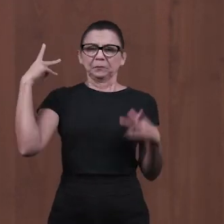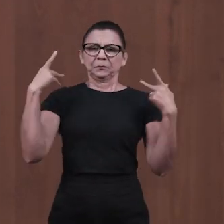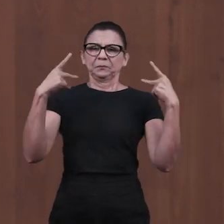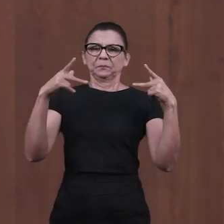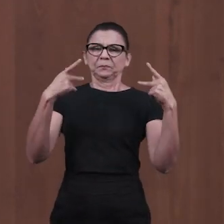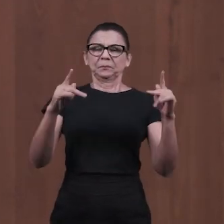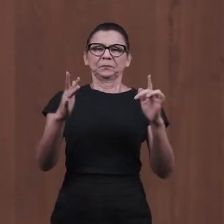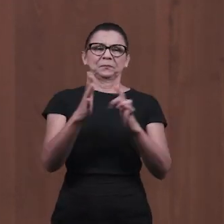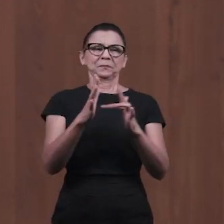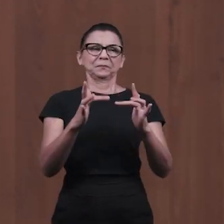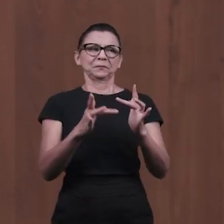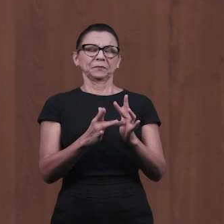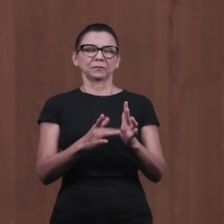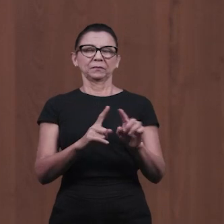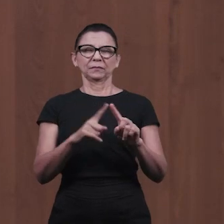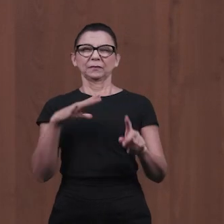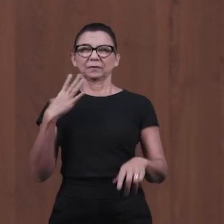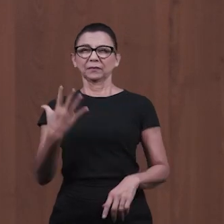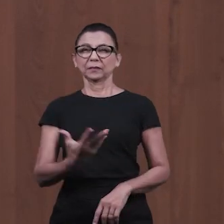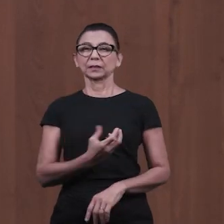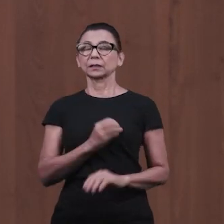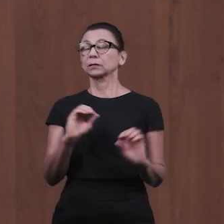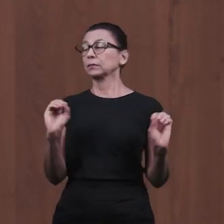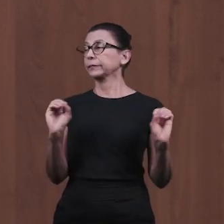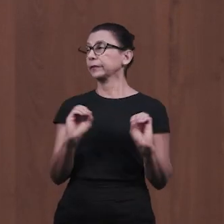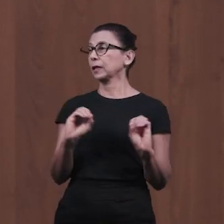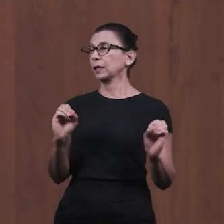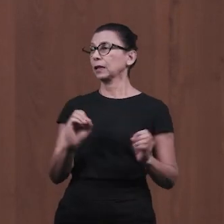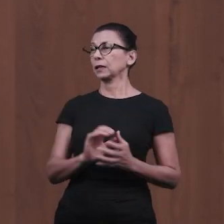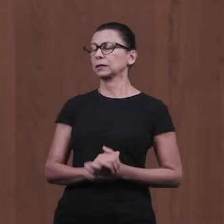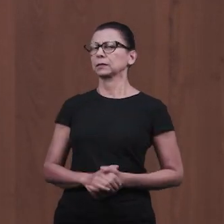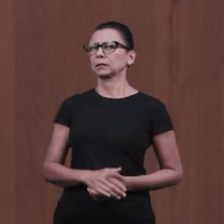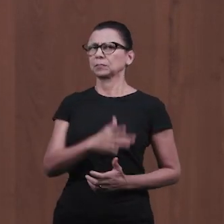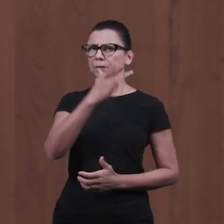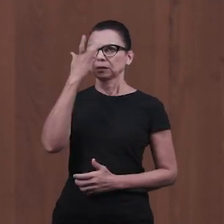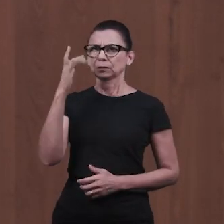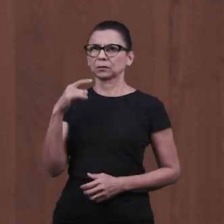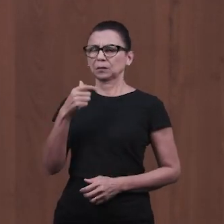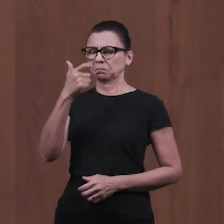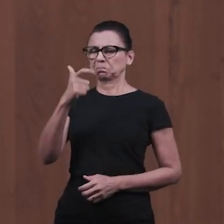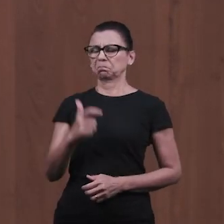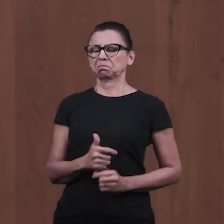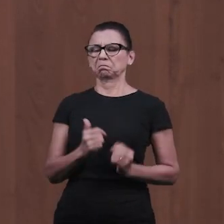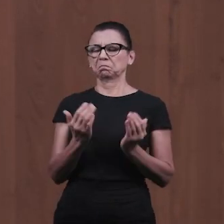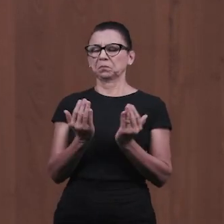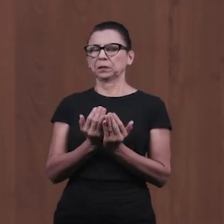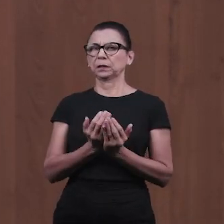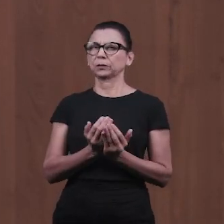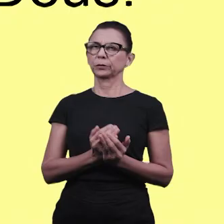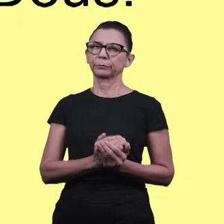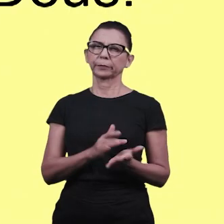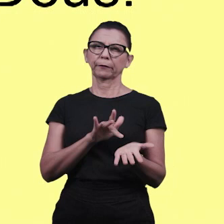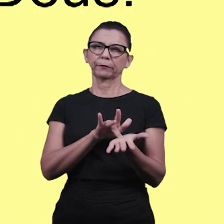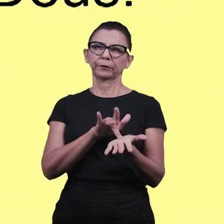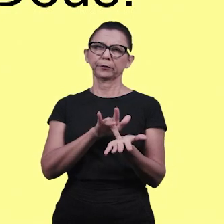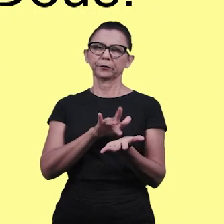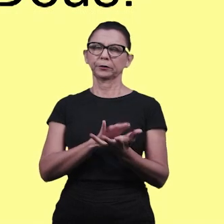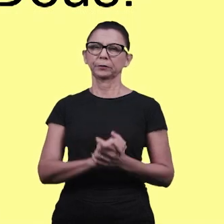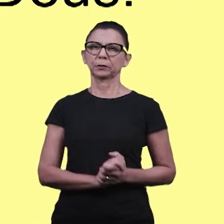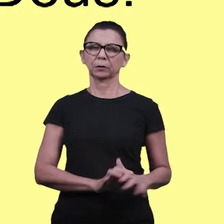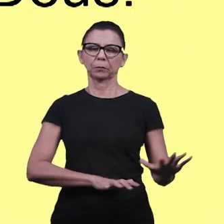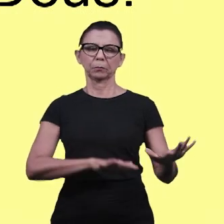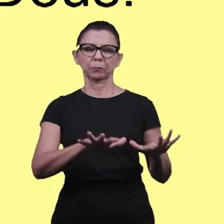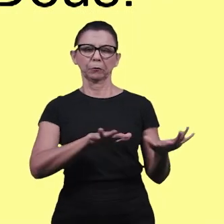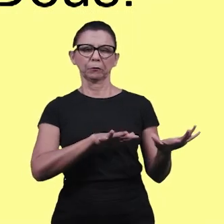salut. Beaucoup même se disent chrétiens, ont même la Bible, mais c'est que de l'apparence, que du mouvement, n'a pas de